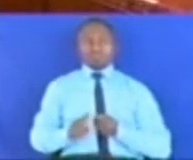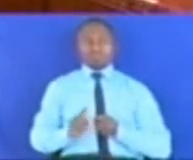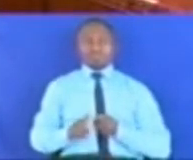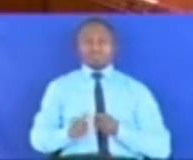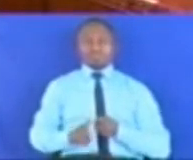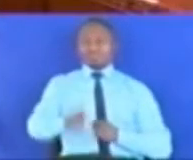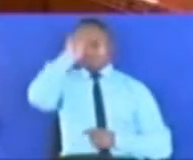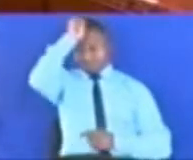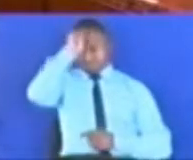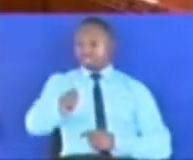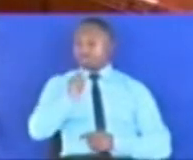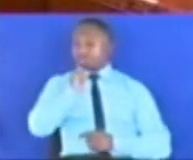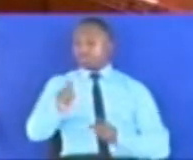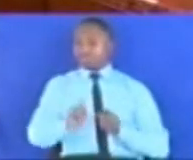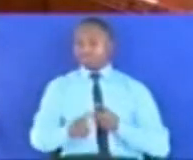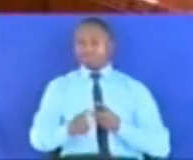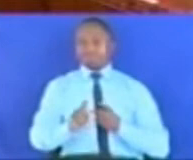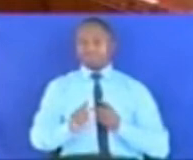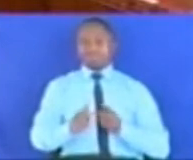Mheshimiwa spika,